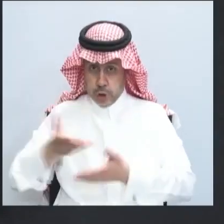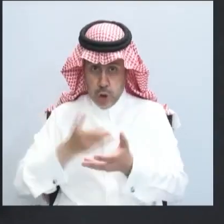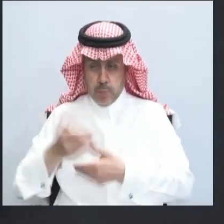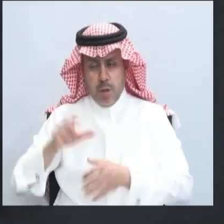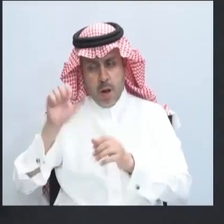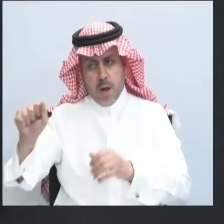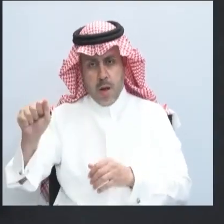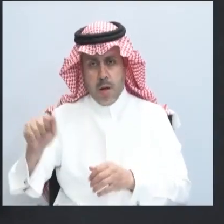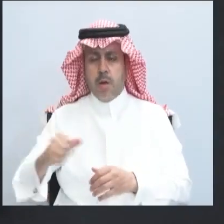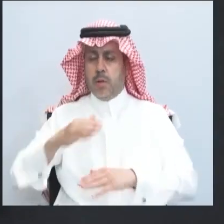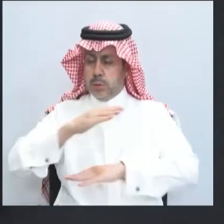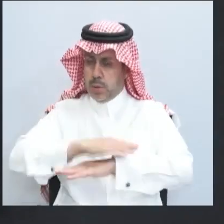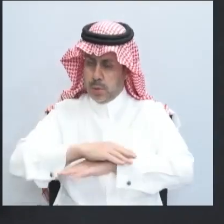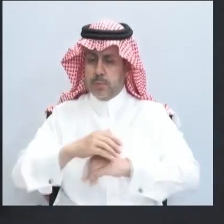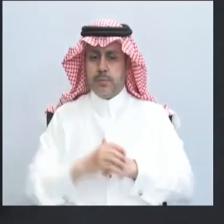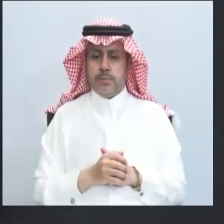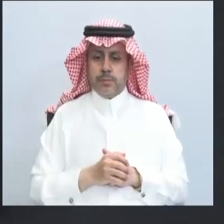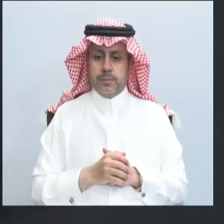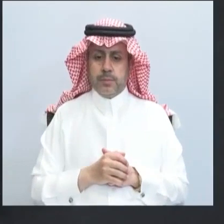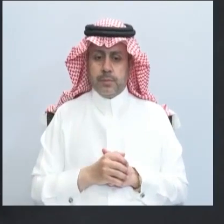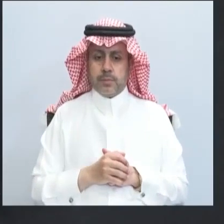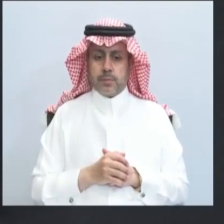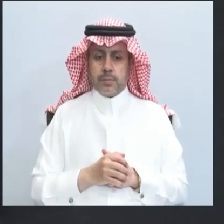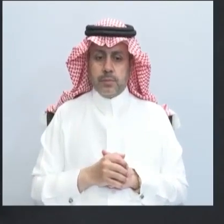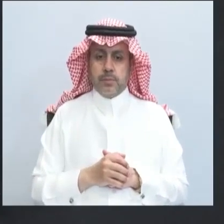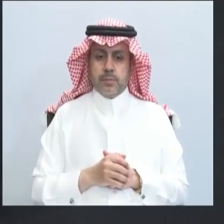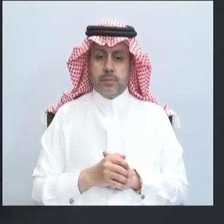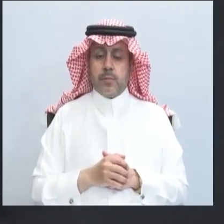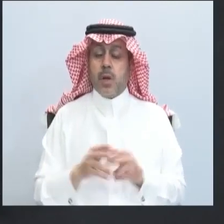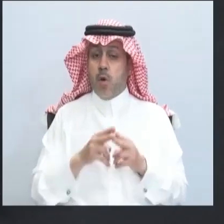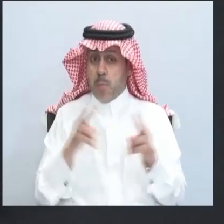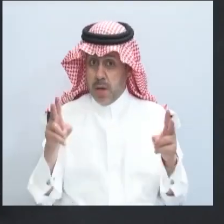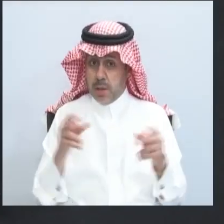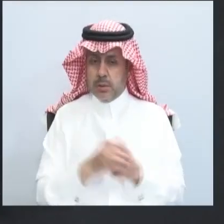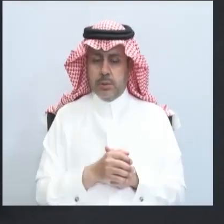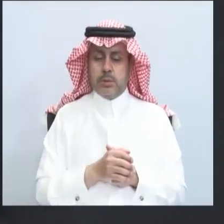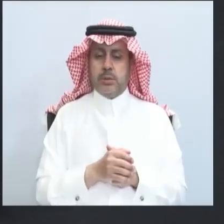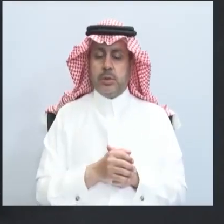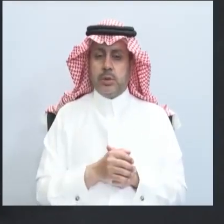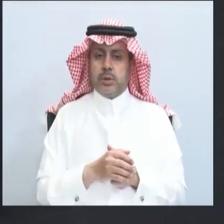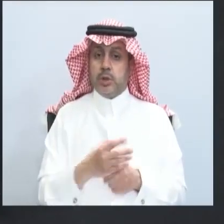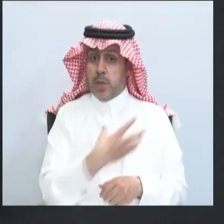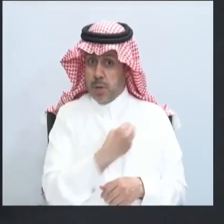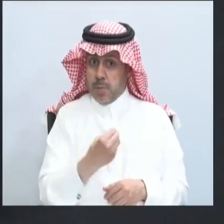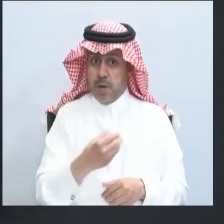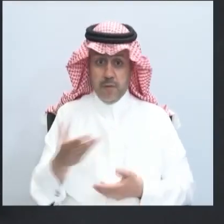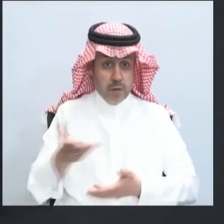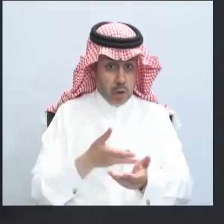الحق الكبير لو بينت له جانب الرحمه في تعاملك